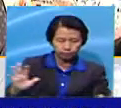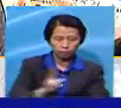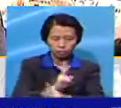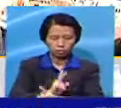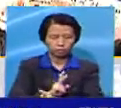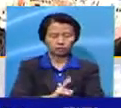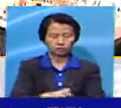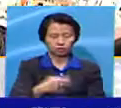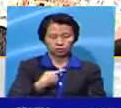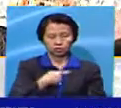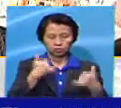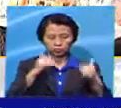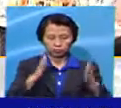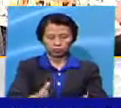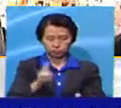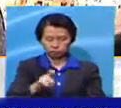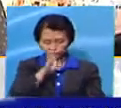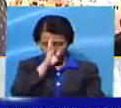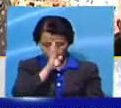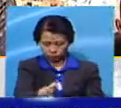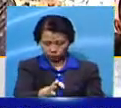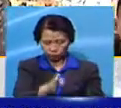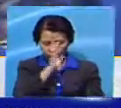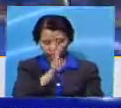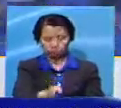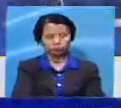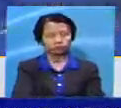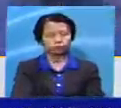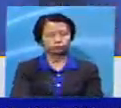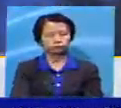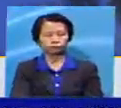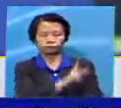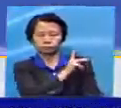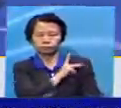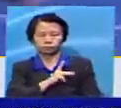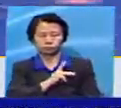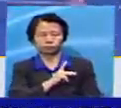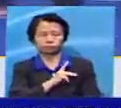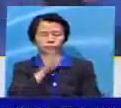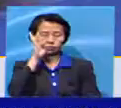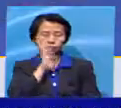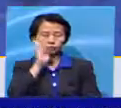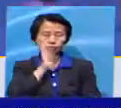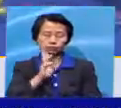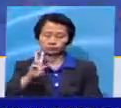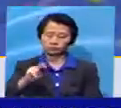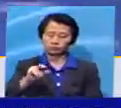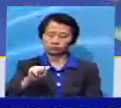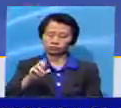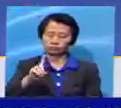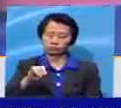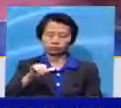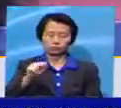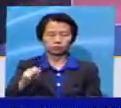just kekal fokus dan cuba kerja untuk dapatkan gold medal. Bagi Ketua Pasukan Hoki Wanita Nadia Abdul